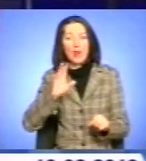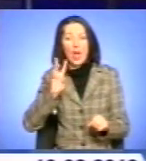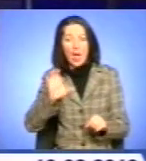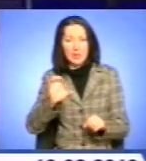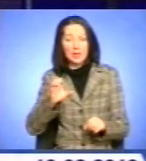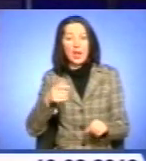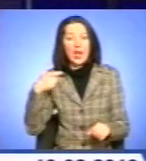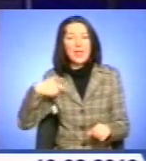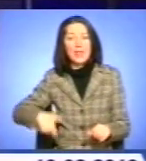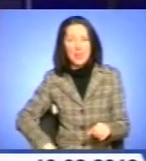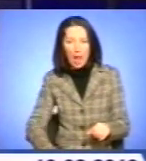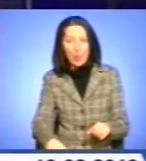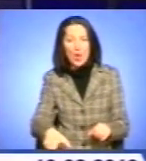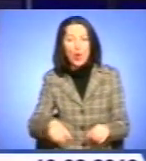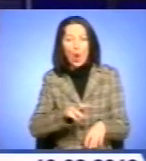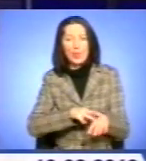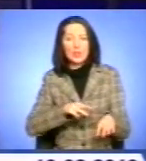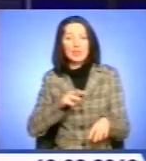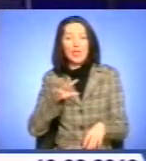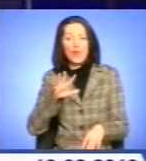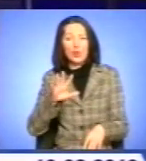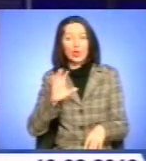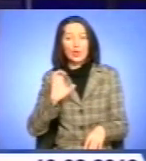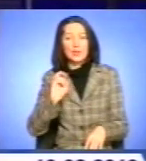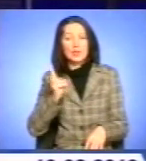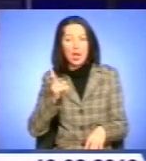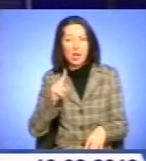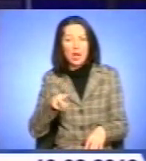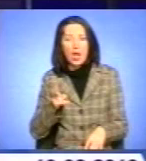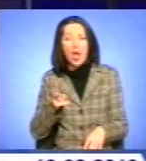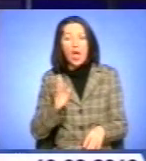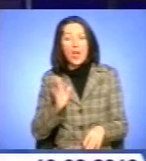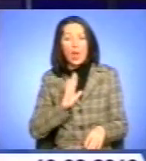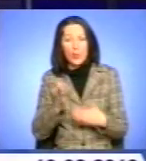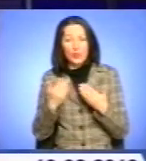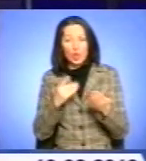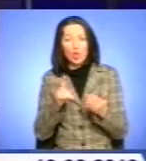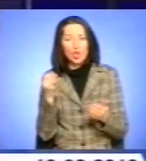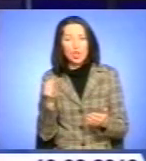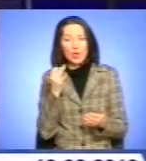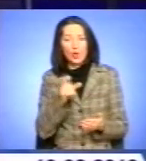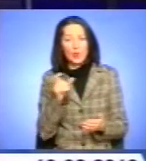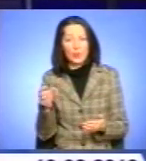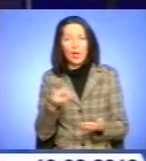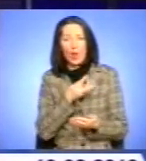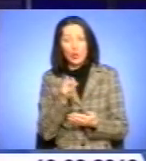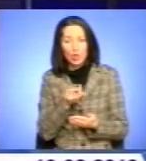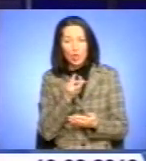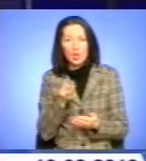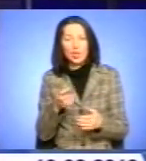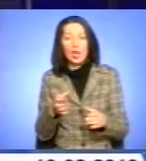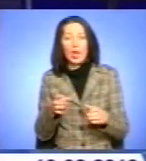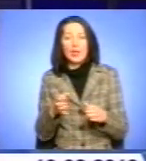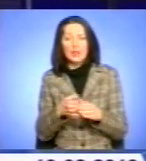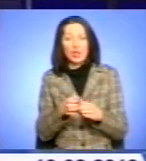генерал-майором міліції Віктором Саком. Як відбувався діалог і що цікавило громадян – у сюжеті сектору зв'язків з громадськістю управління